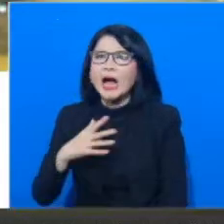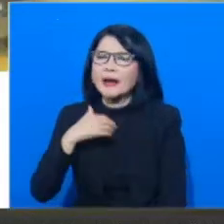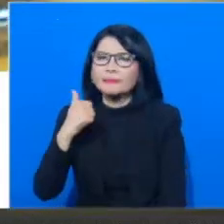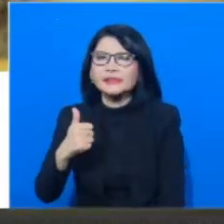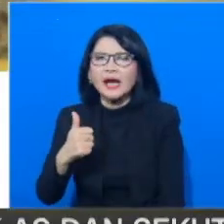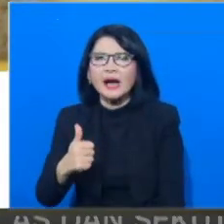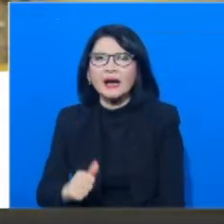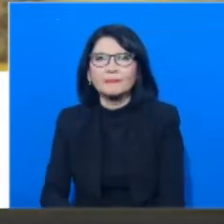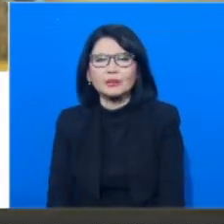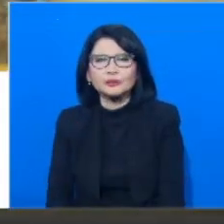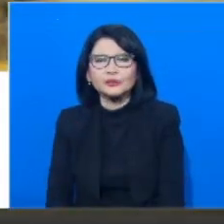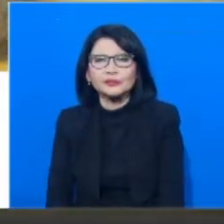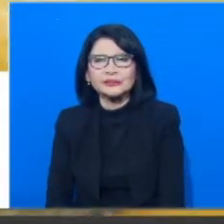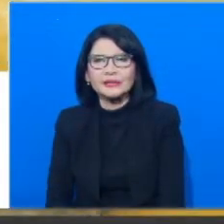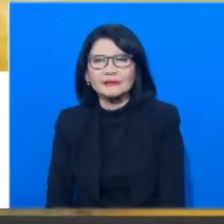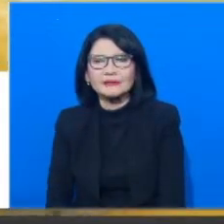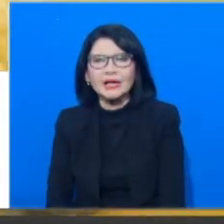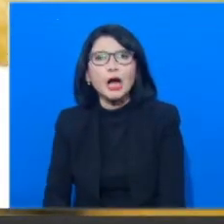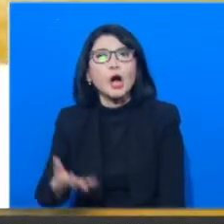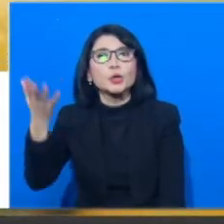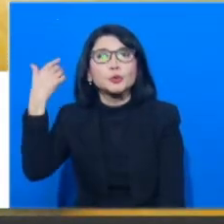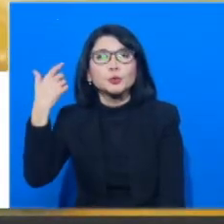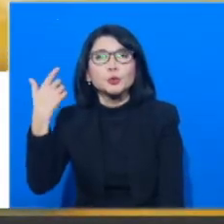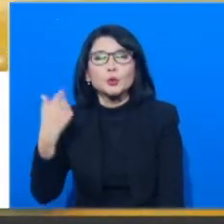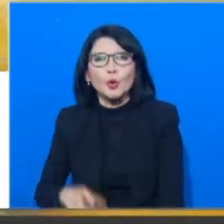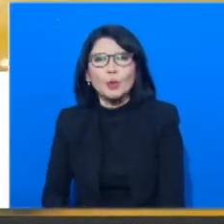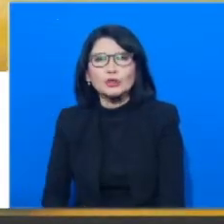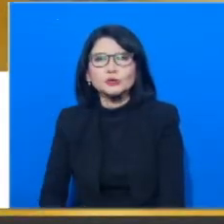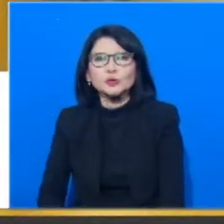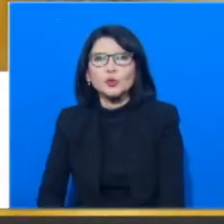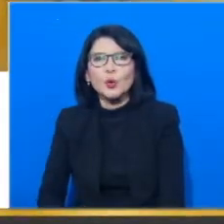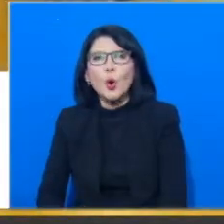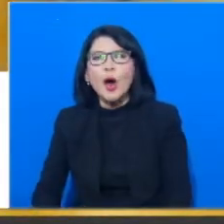lama untuk jadi pangan darurat pada saat Perang Dunia 1 dan 2 saat itu.